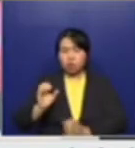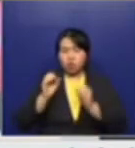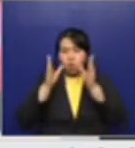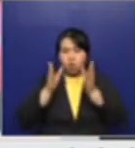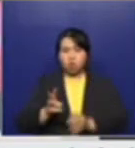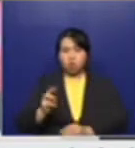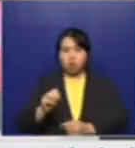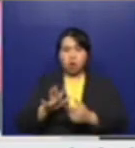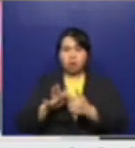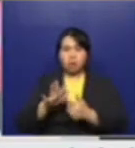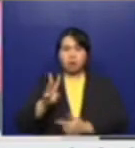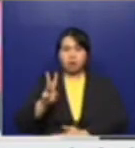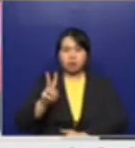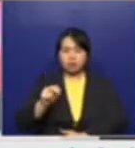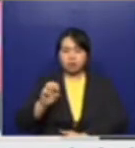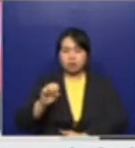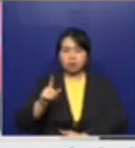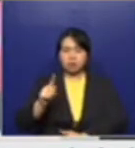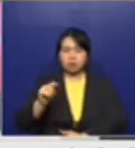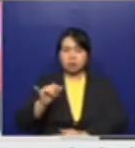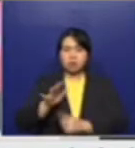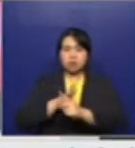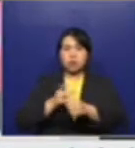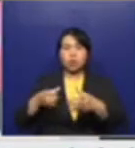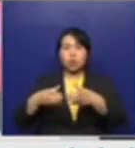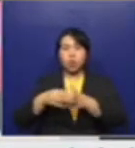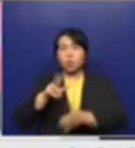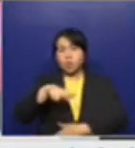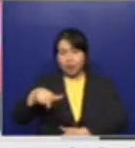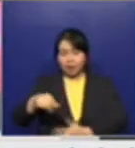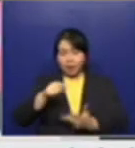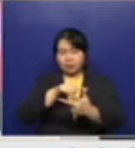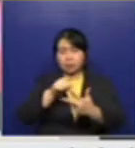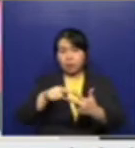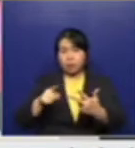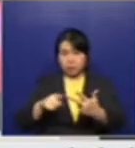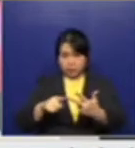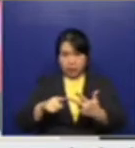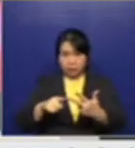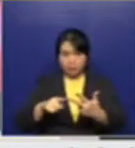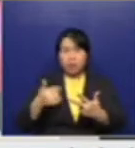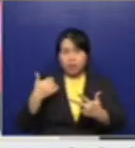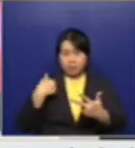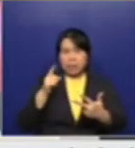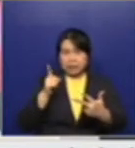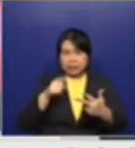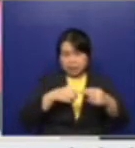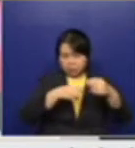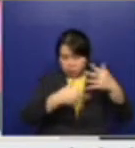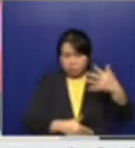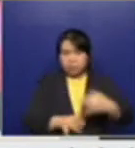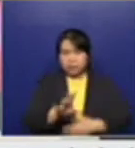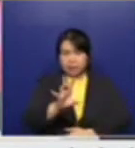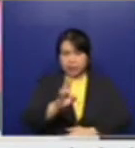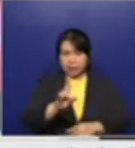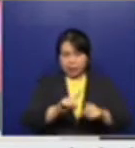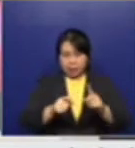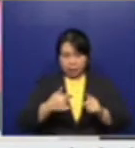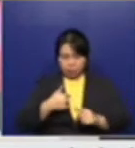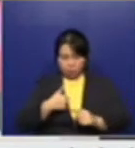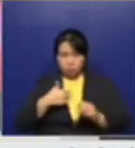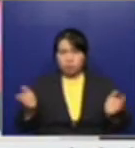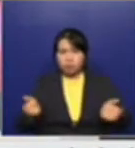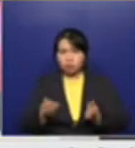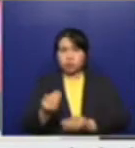สังพุ่มซึ่งเป็นของพรรคเพื่อไทยทั้ง3ยติจาก3ใน7ทั้ง3ยตินั้น